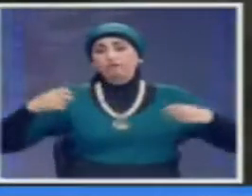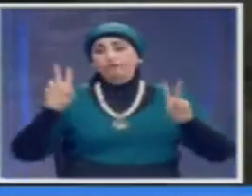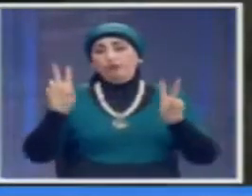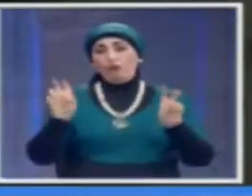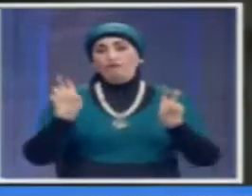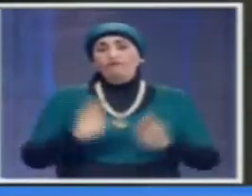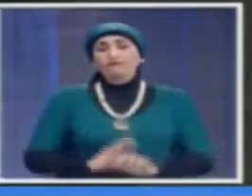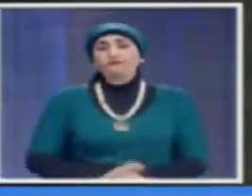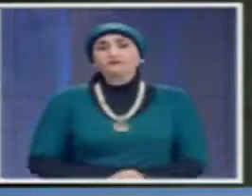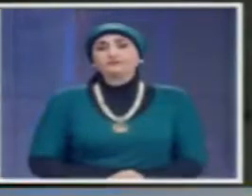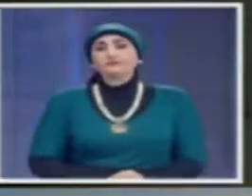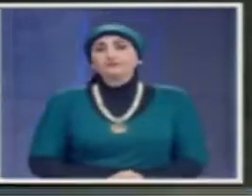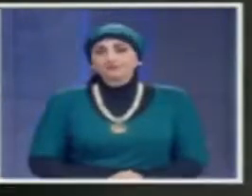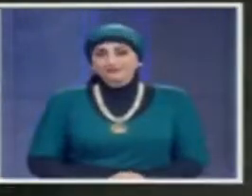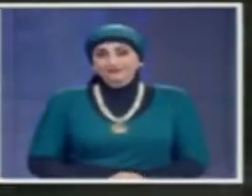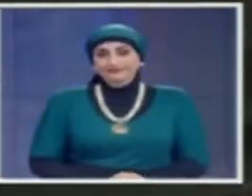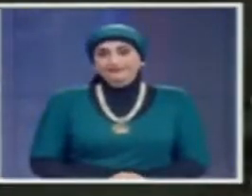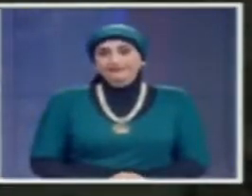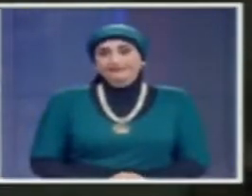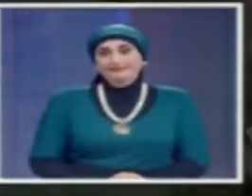النار.